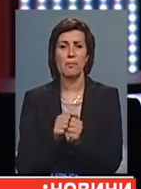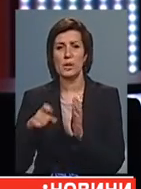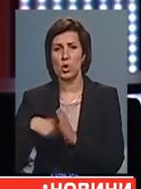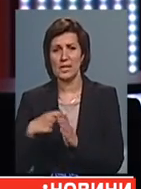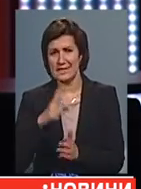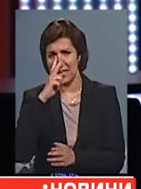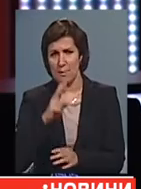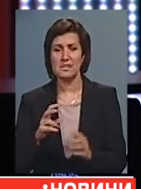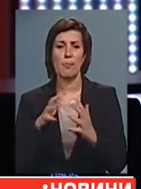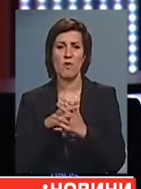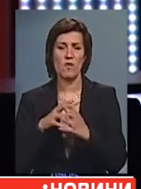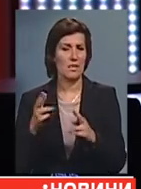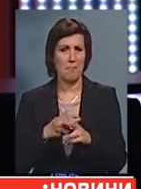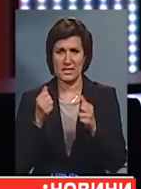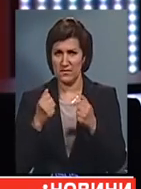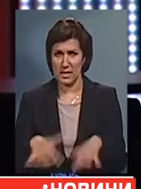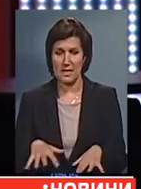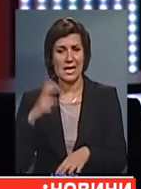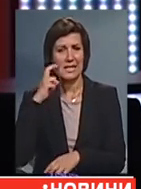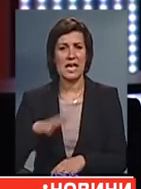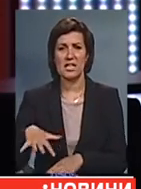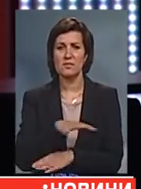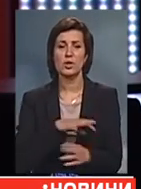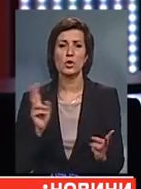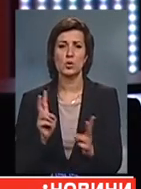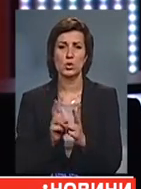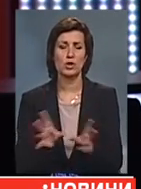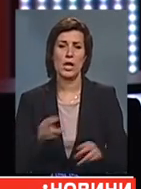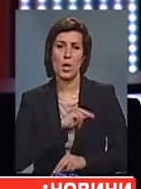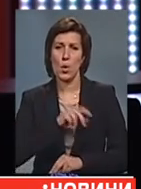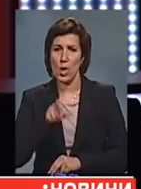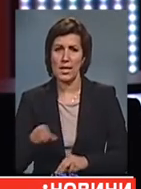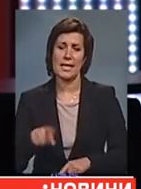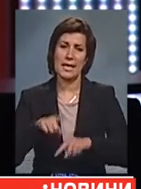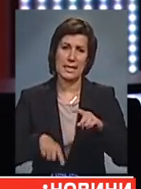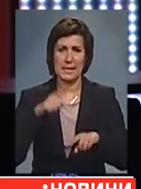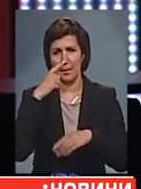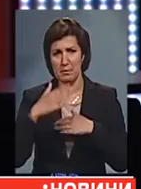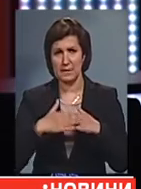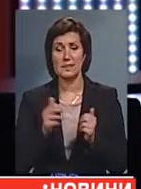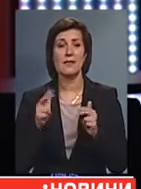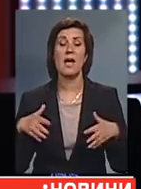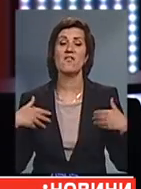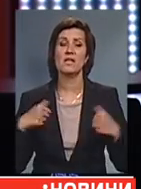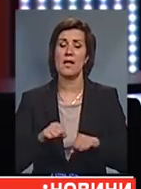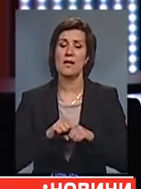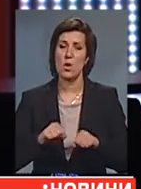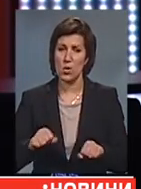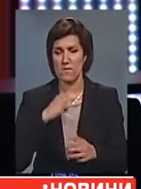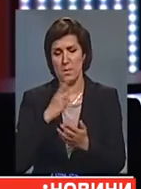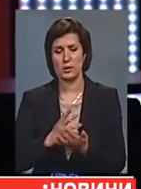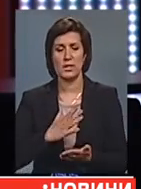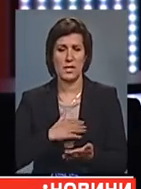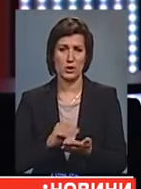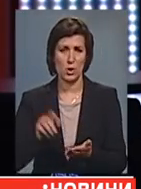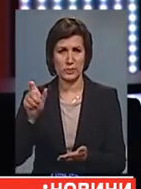чоловіки змогли провоювати без втрат. На Київщині їх зустрічали колеги, рідні та близькі. Як вітали героїв, бачила і